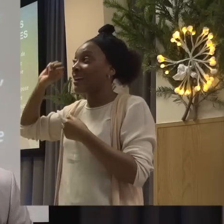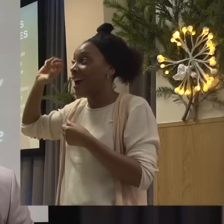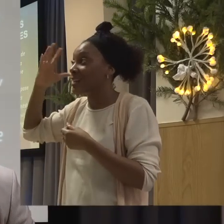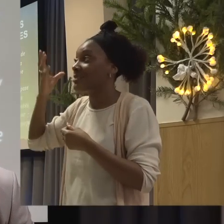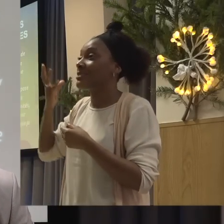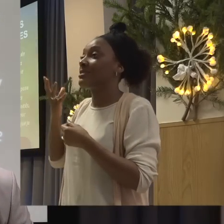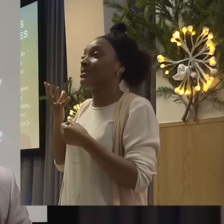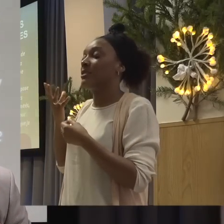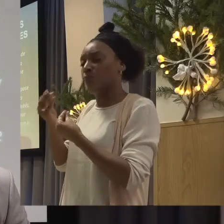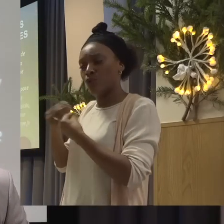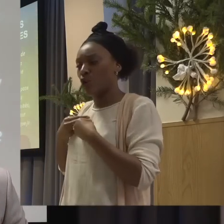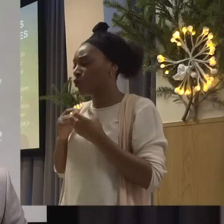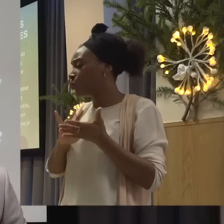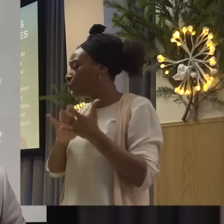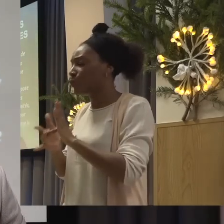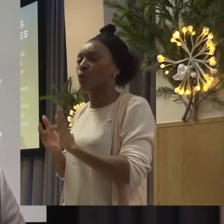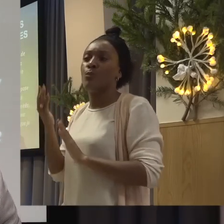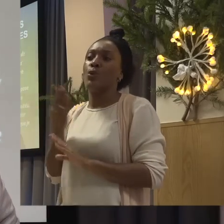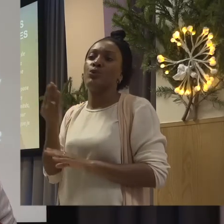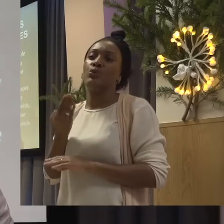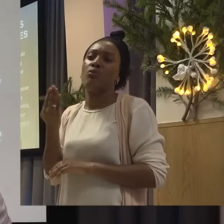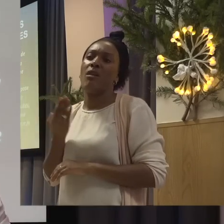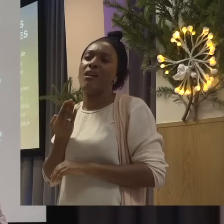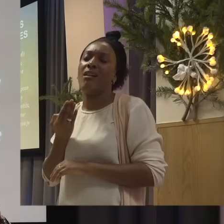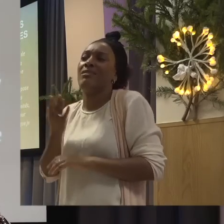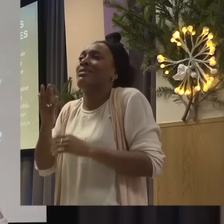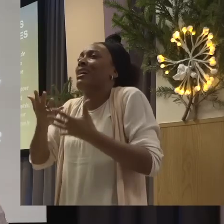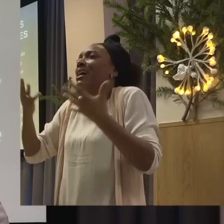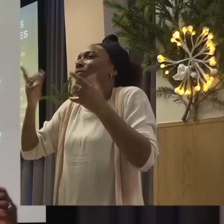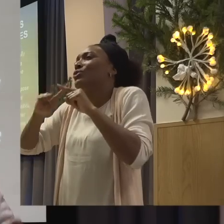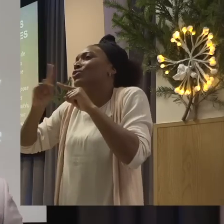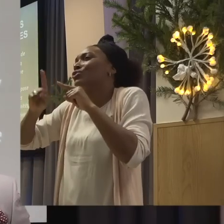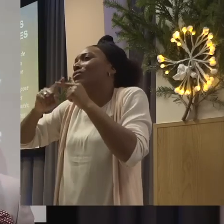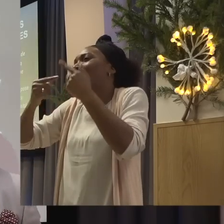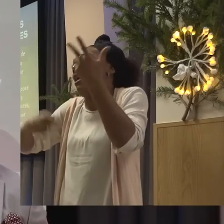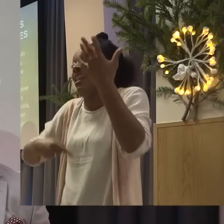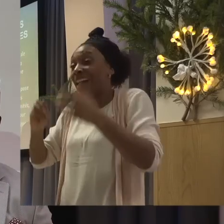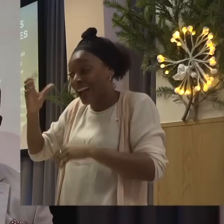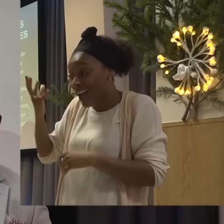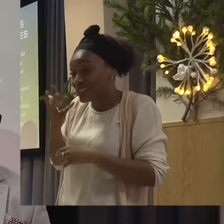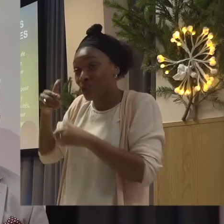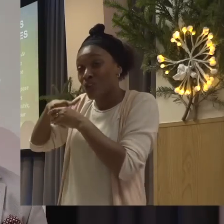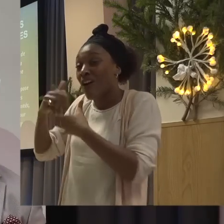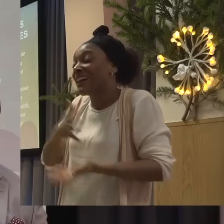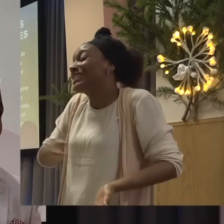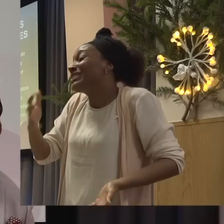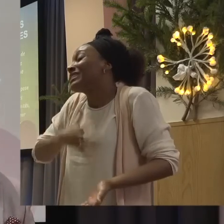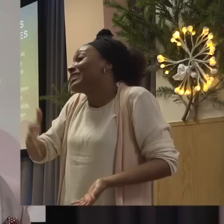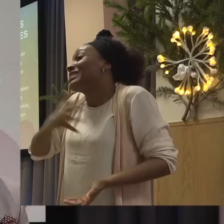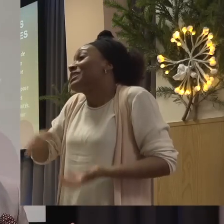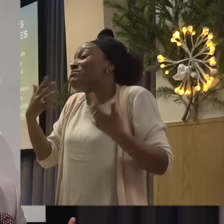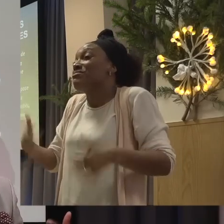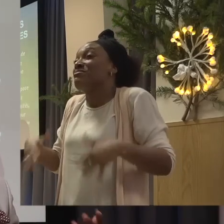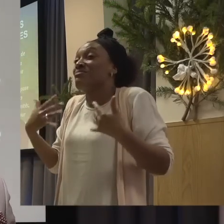donne tout ce dont nous avons besoin. Il y a tellement de choses, il y a tellement de richesses dans la grâce de Dieu. Parce que c'est la grâce qui